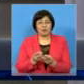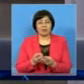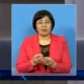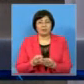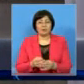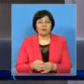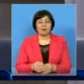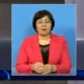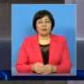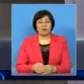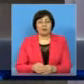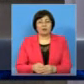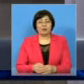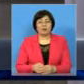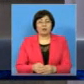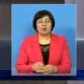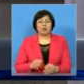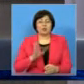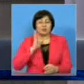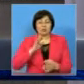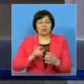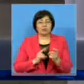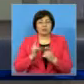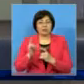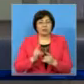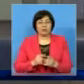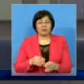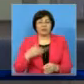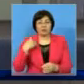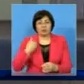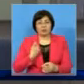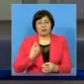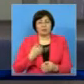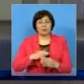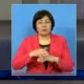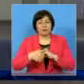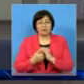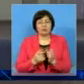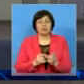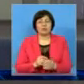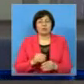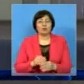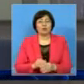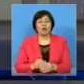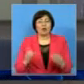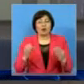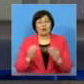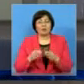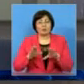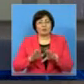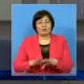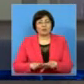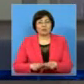мыле оседают бактерии, микроорганизмы, вирусы. При мытье рук в общественных местах